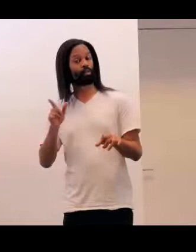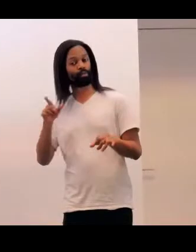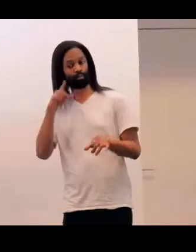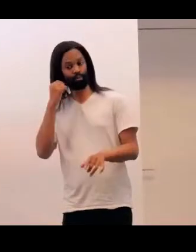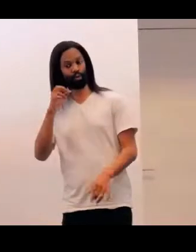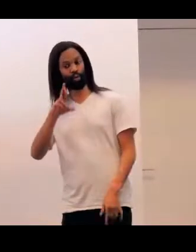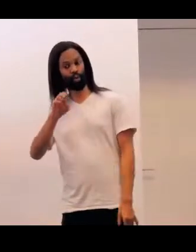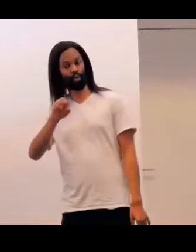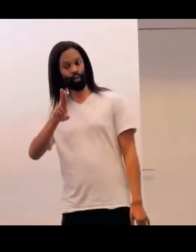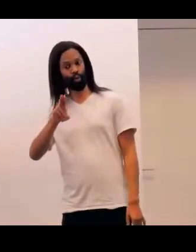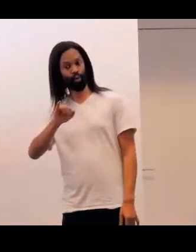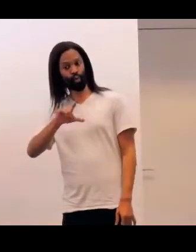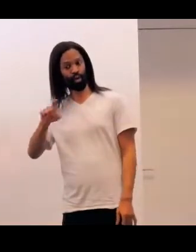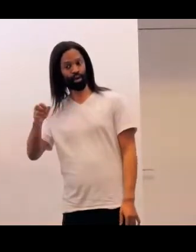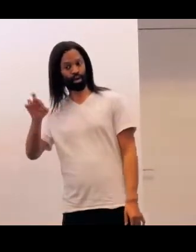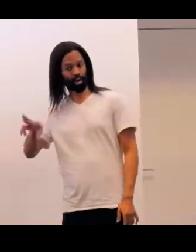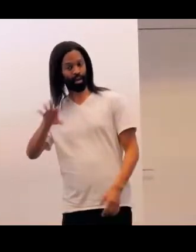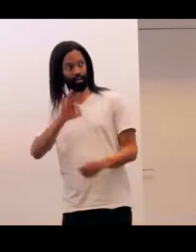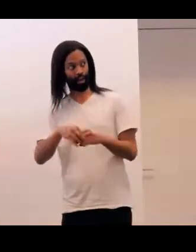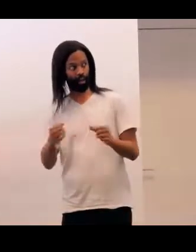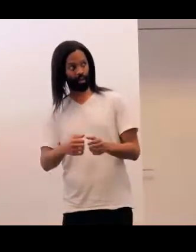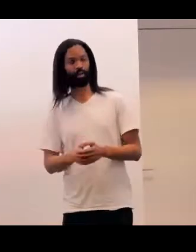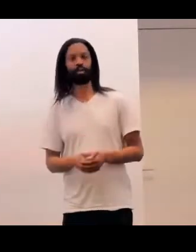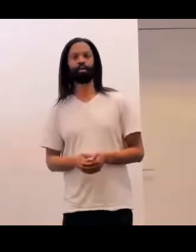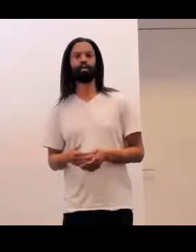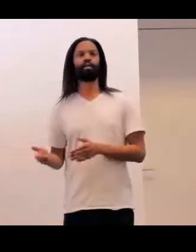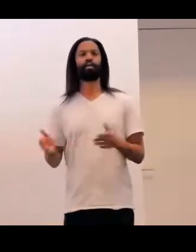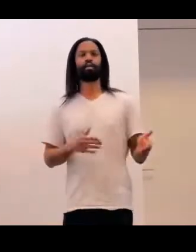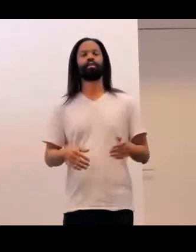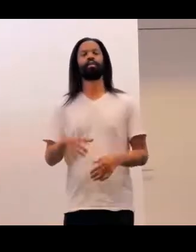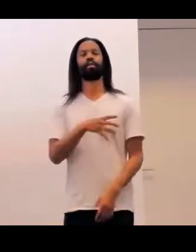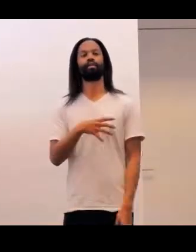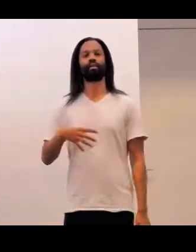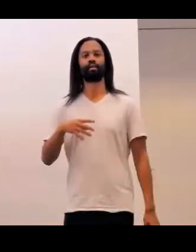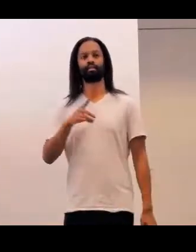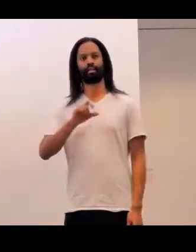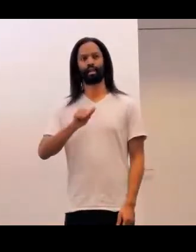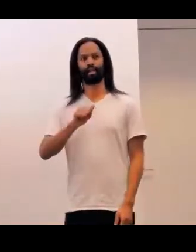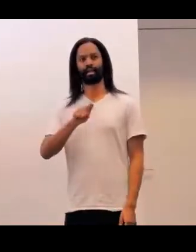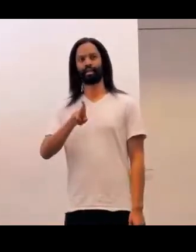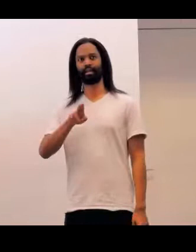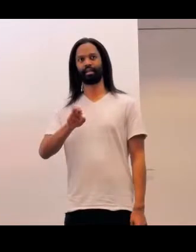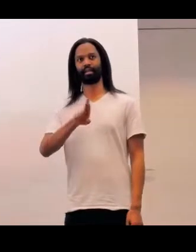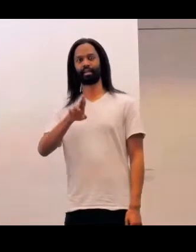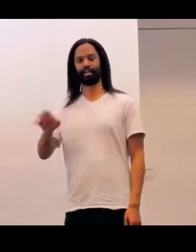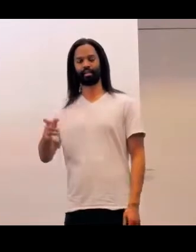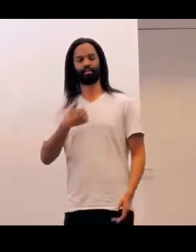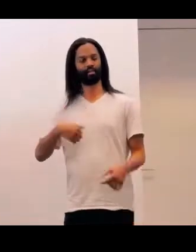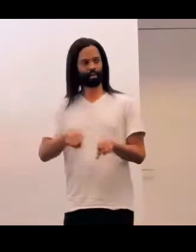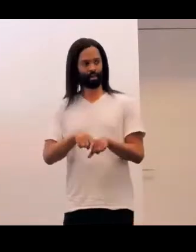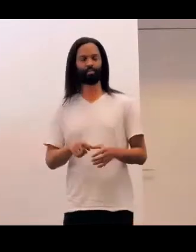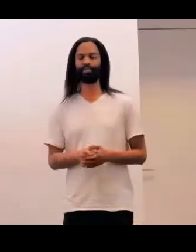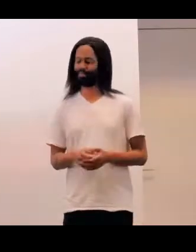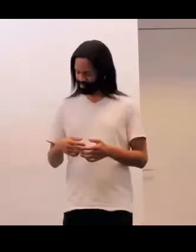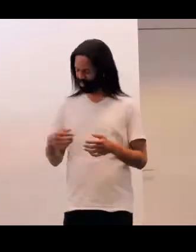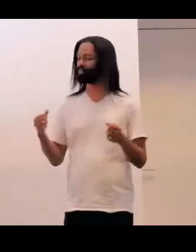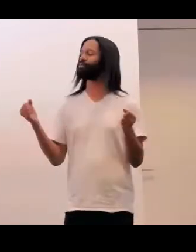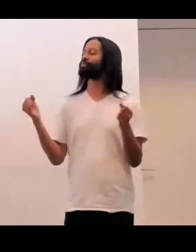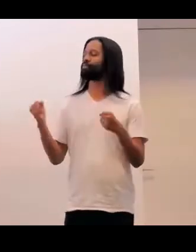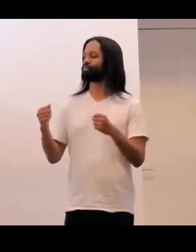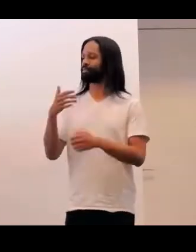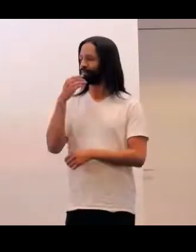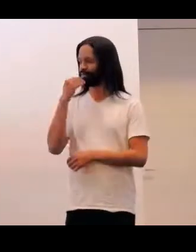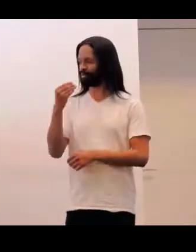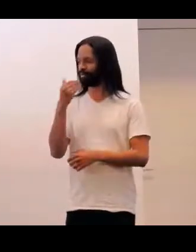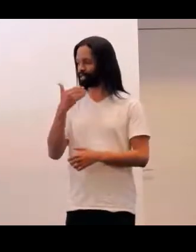Désolé. Monsieur le maire, pareillement pour Patricia Daguerre, désolé. C'est noté, merci. Merci. Serge